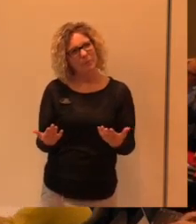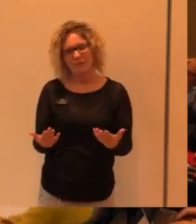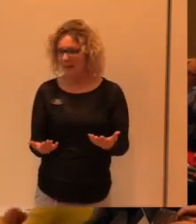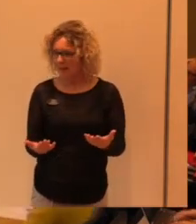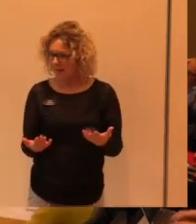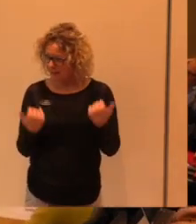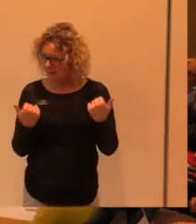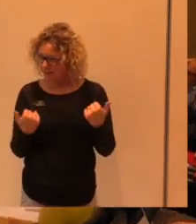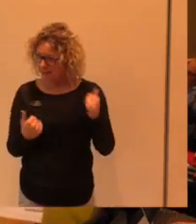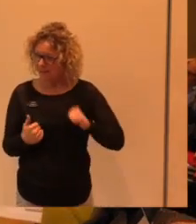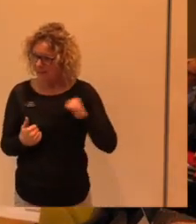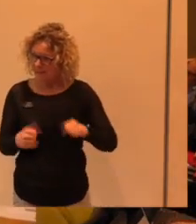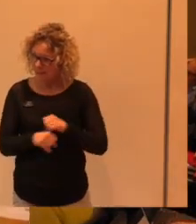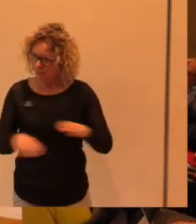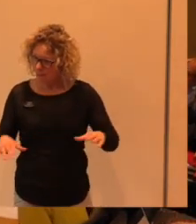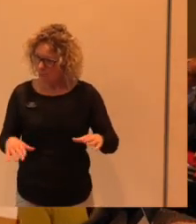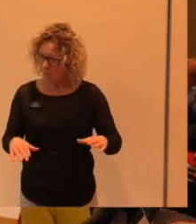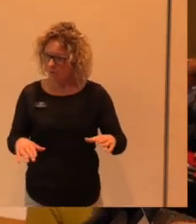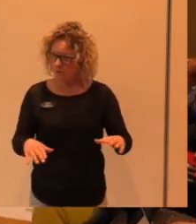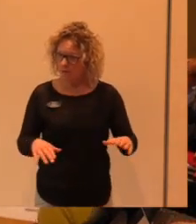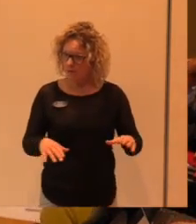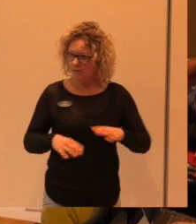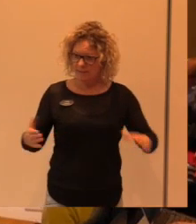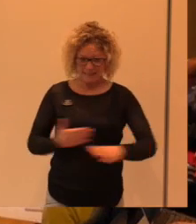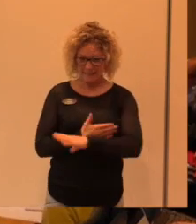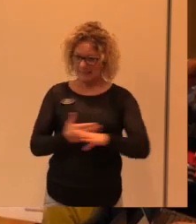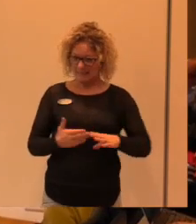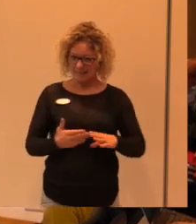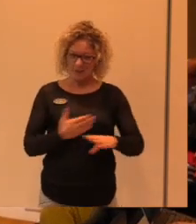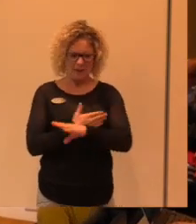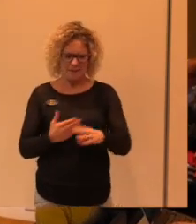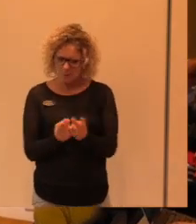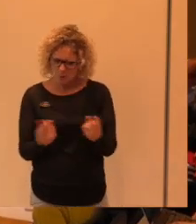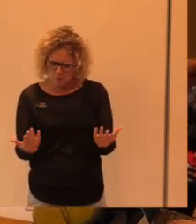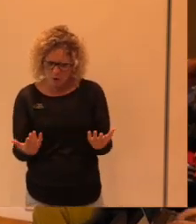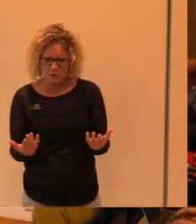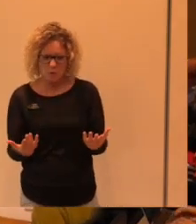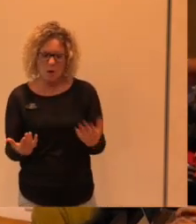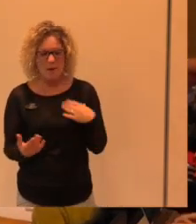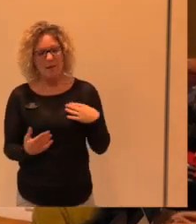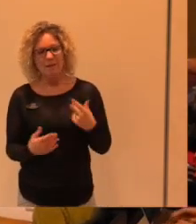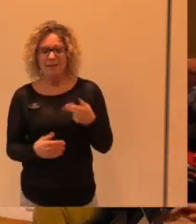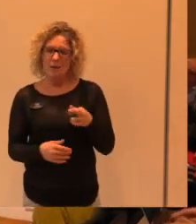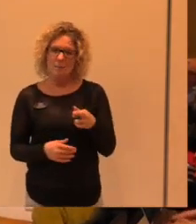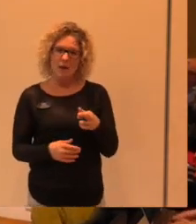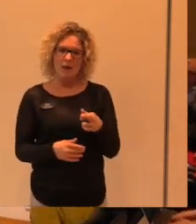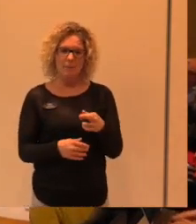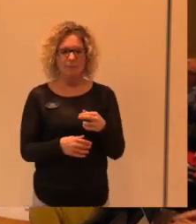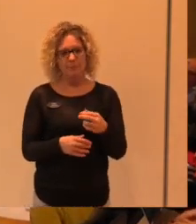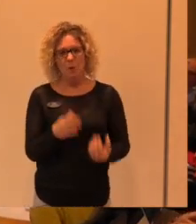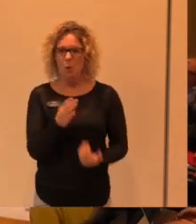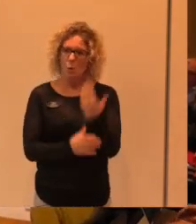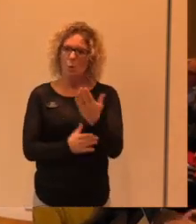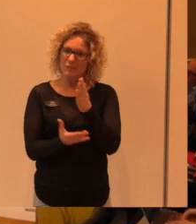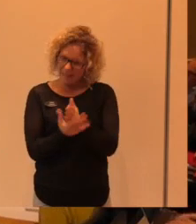information som inte har några inskränkningar då. Och med inskränkningar så menar jag egentligen då upphovsrätt och patent och så att den är fri